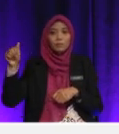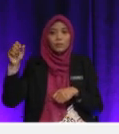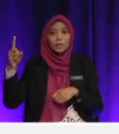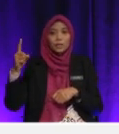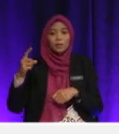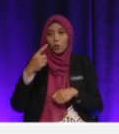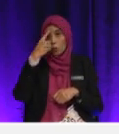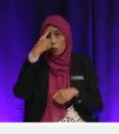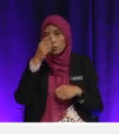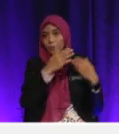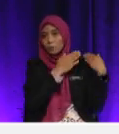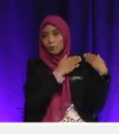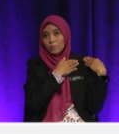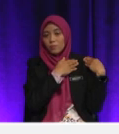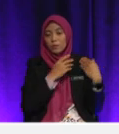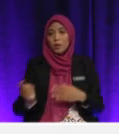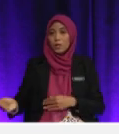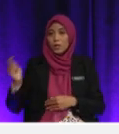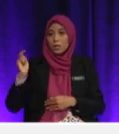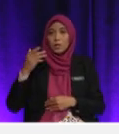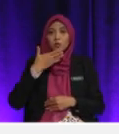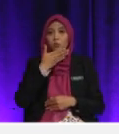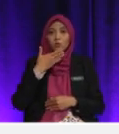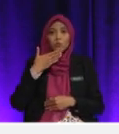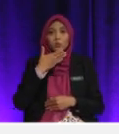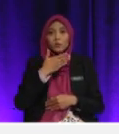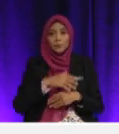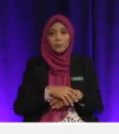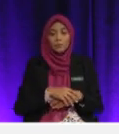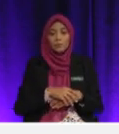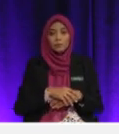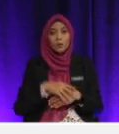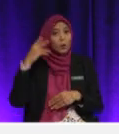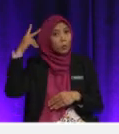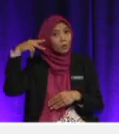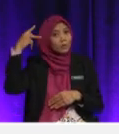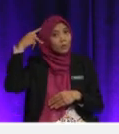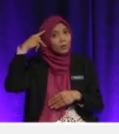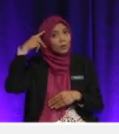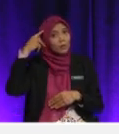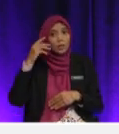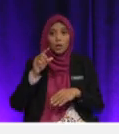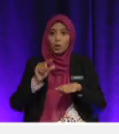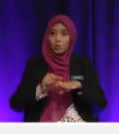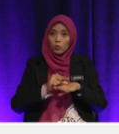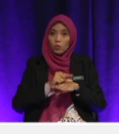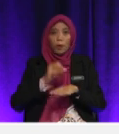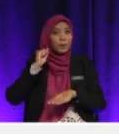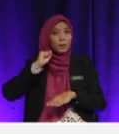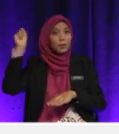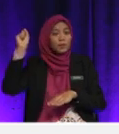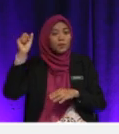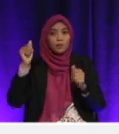menyembelih tenaga Pemuda sebagai penggerak perubahan politik dan menggunakan slogan Merdeka dengan